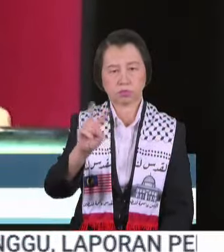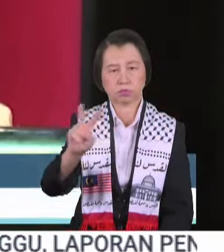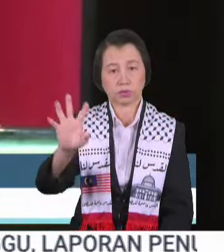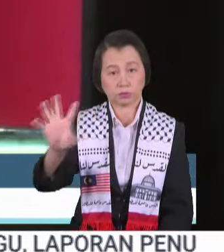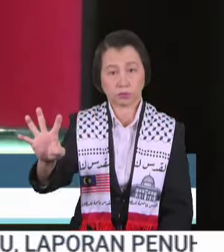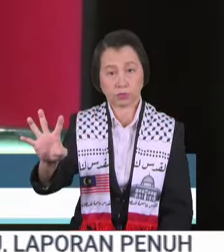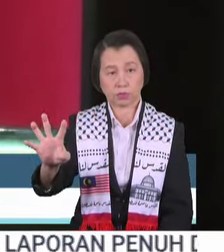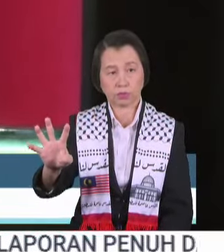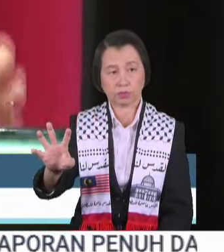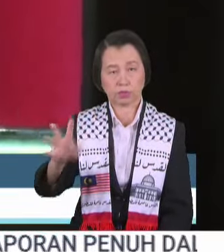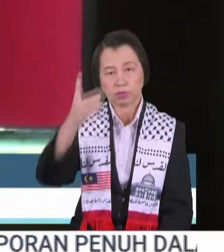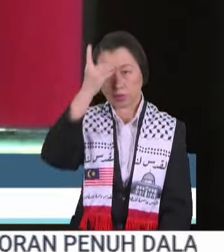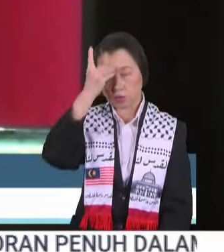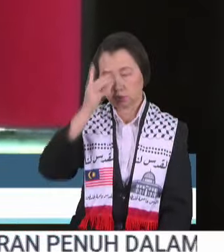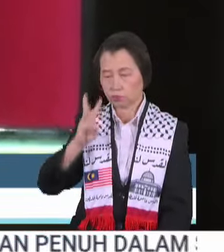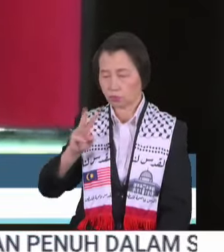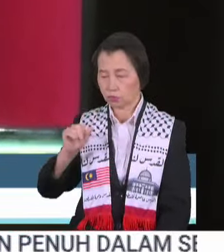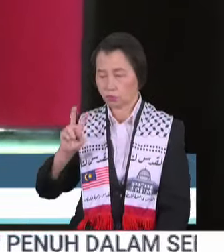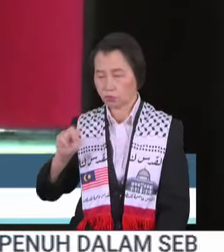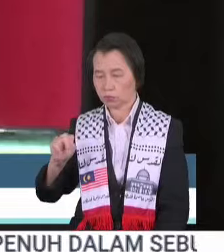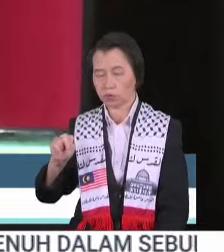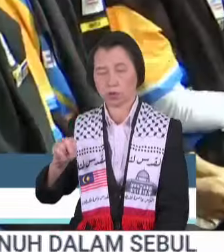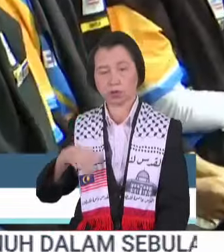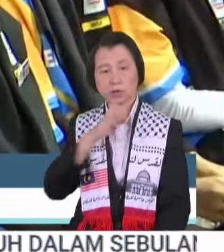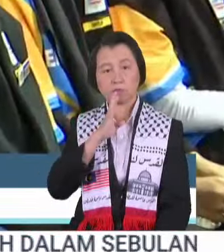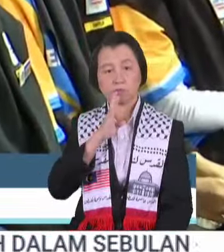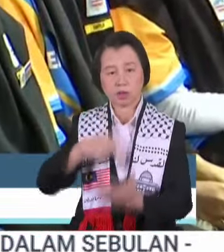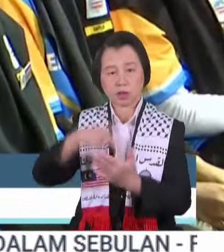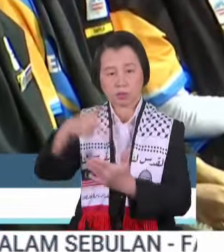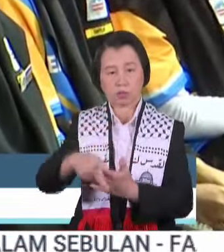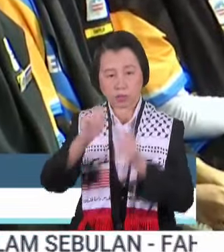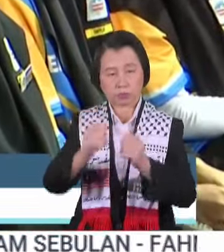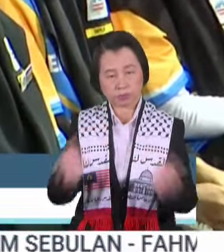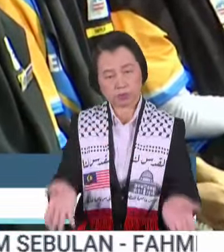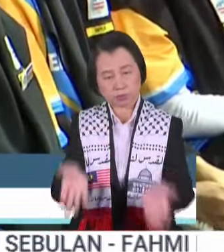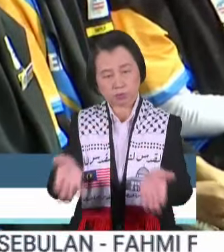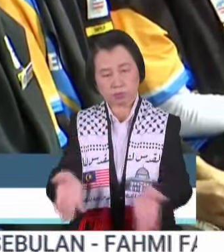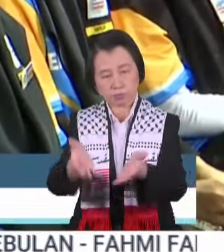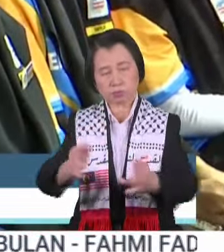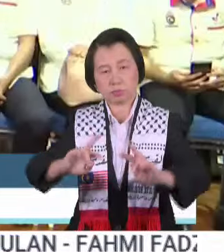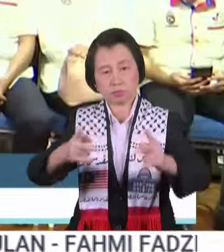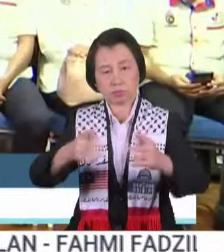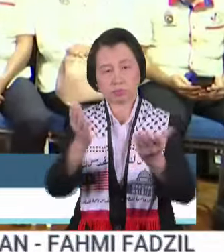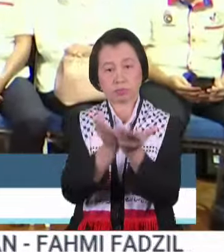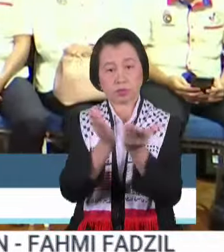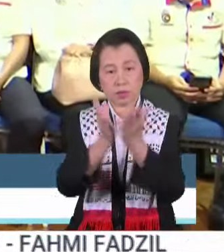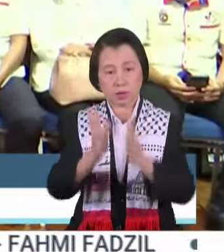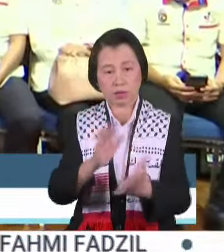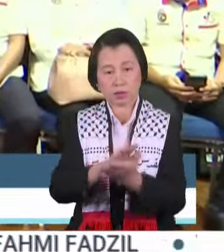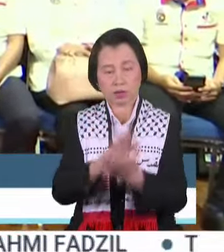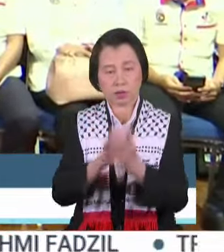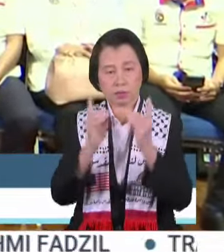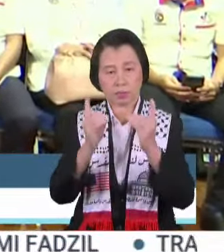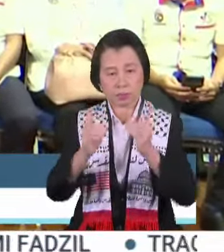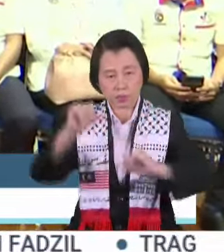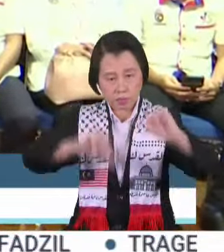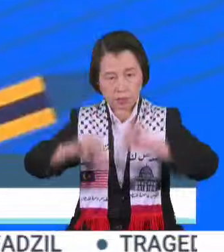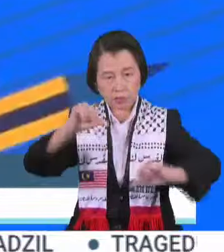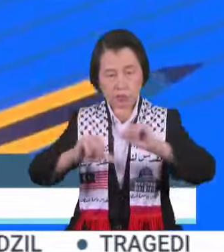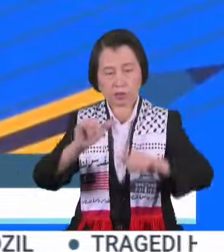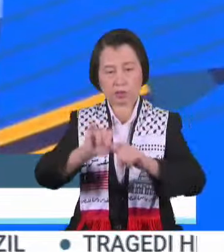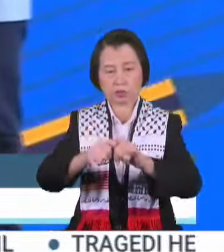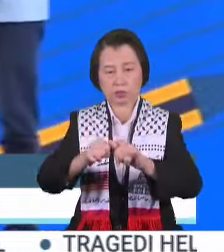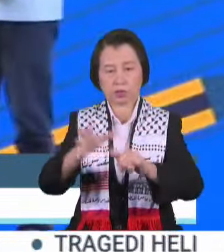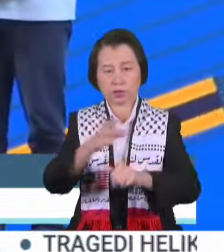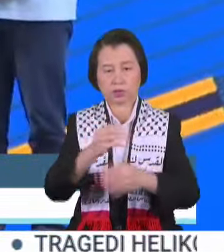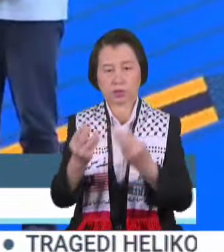2024. Menurut Datuk Seri Dr. Wan Azizah Wan Ismail, program ini mampu menggalakkan pelibatan pelajar sekolah dalam pendidikan sains, teknologi, kejuruteraan